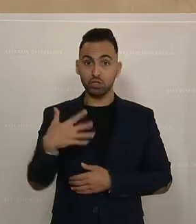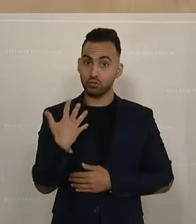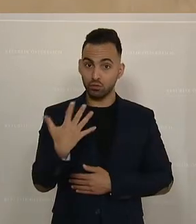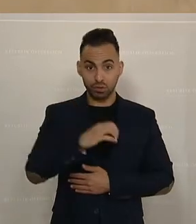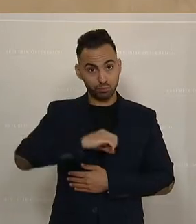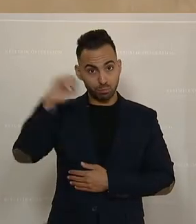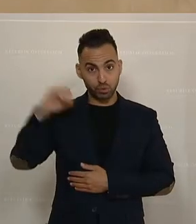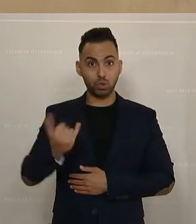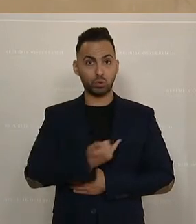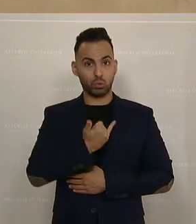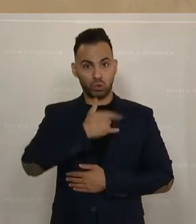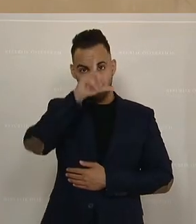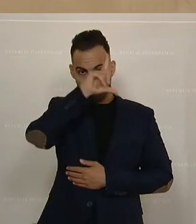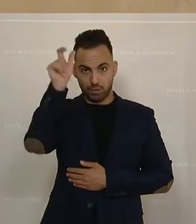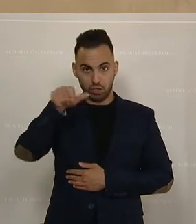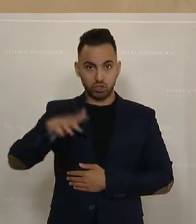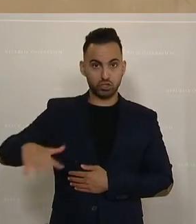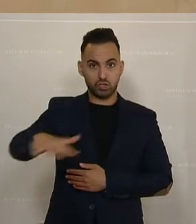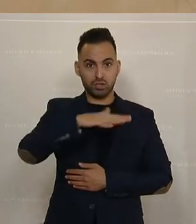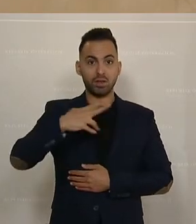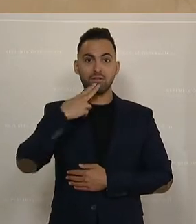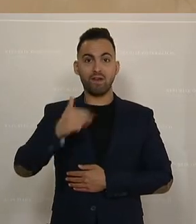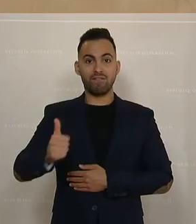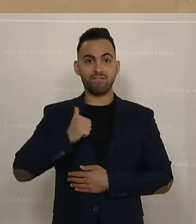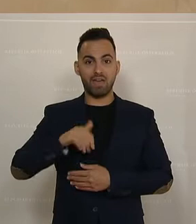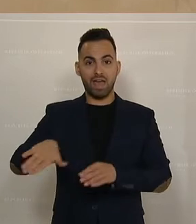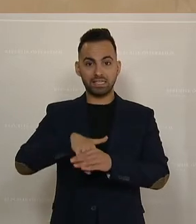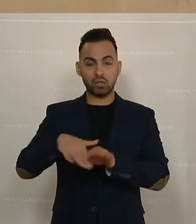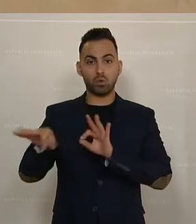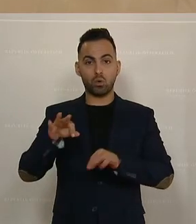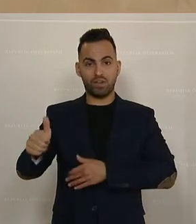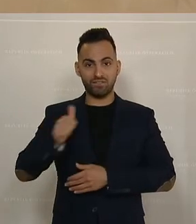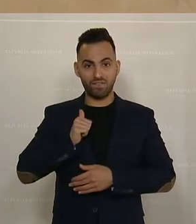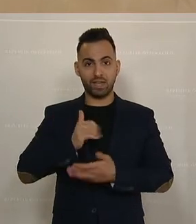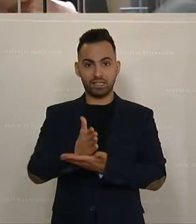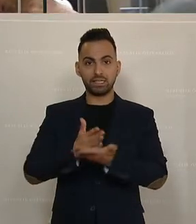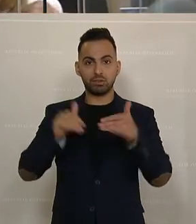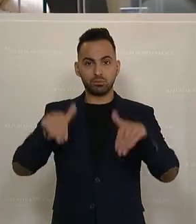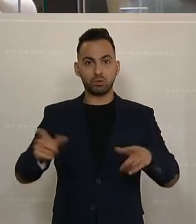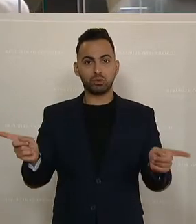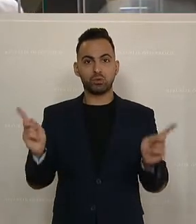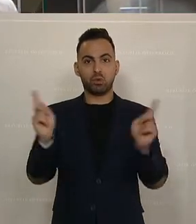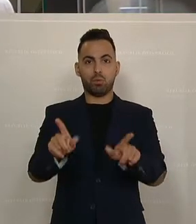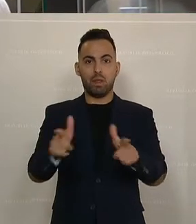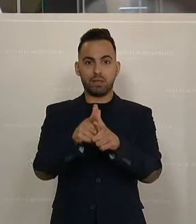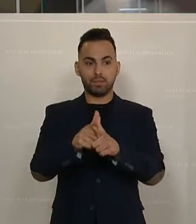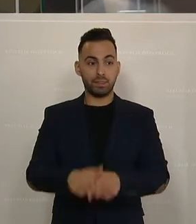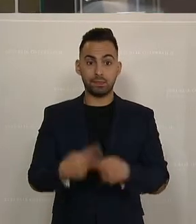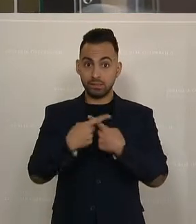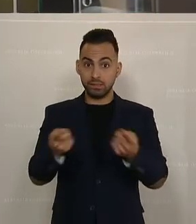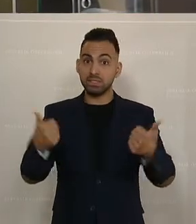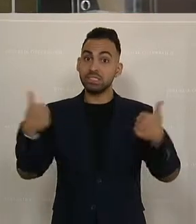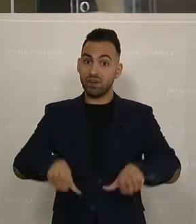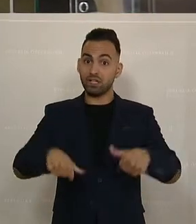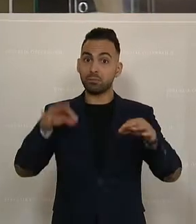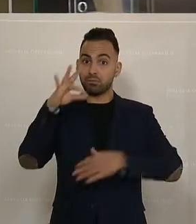der jungen menschen die einen wehrersatzdienst rennen wehrdienst leisten müssen sie werden dazu zwangsverpflichtet sie wissen